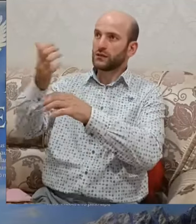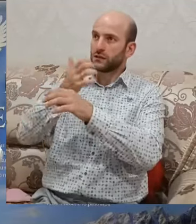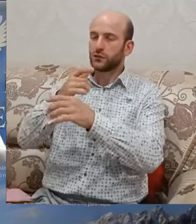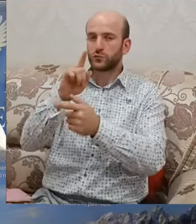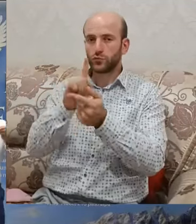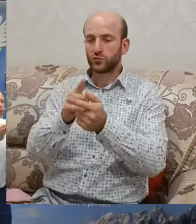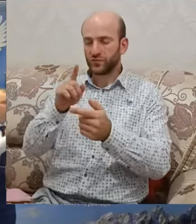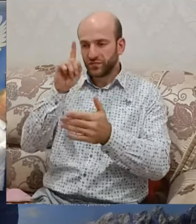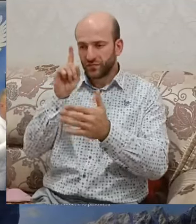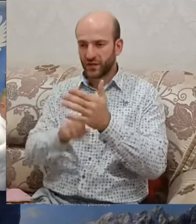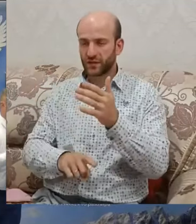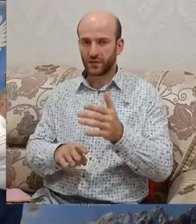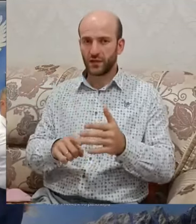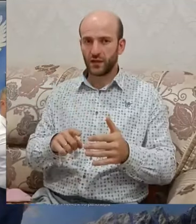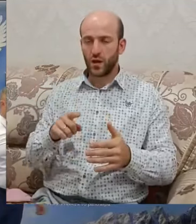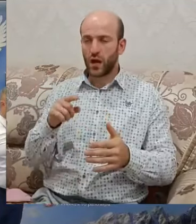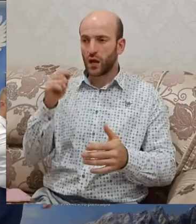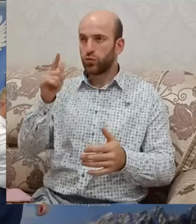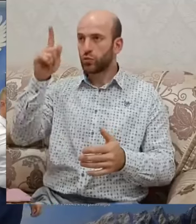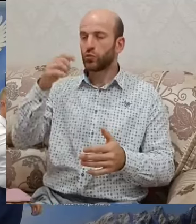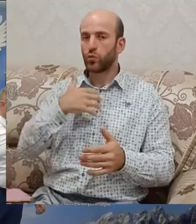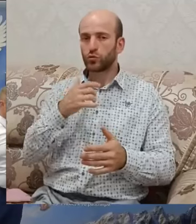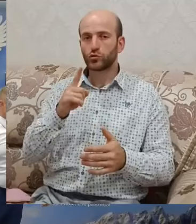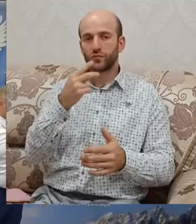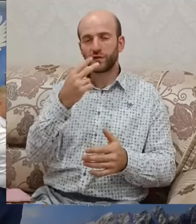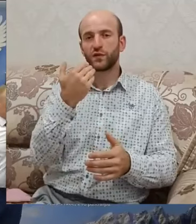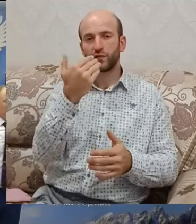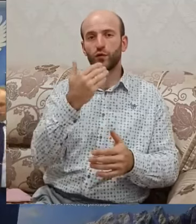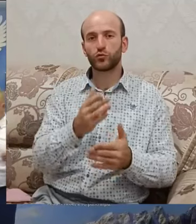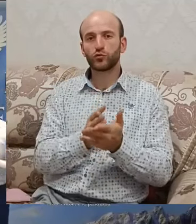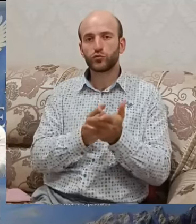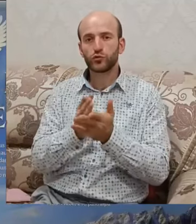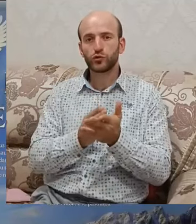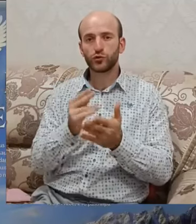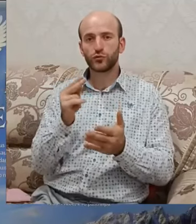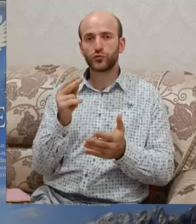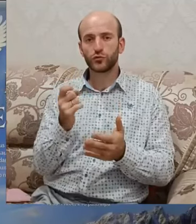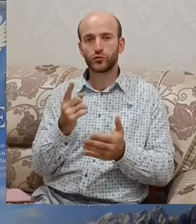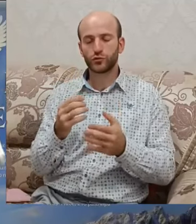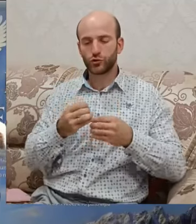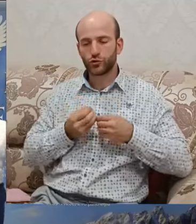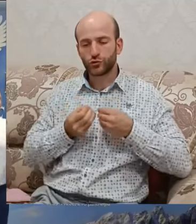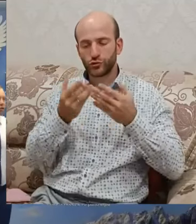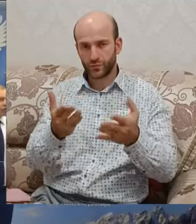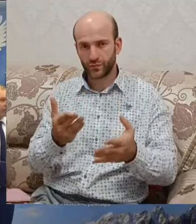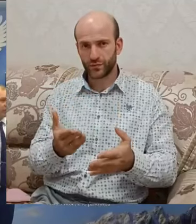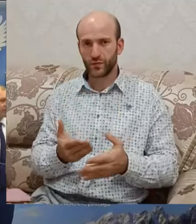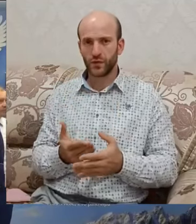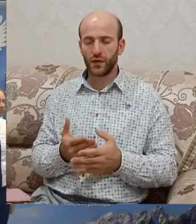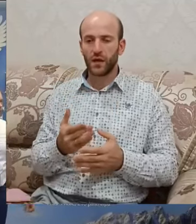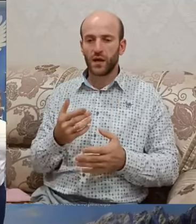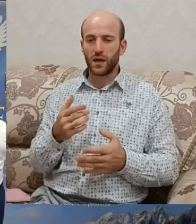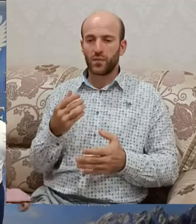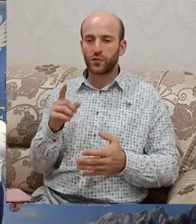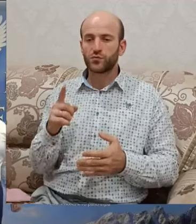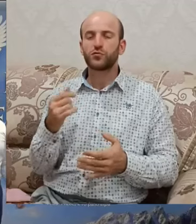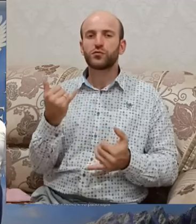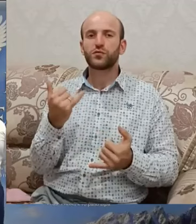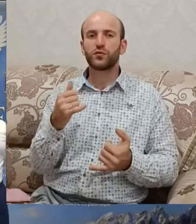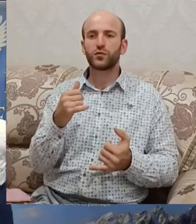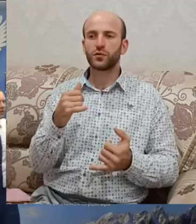nematome tobulumo? Почему сегодня мы не видим совершенства? Todėl, kad šiandien žmonės neteisingai mato žinę. Потому что сегодня